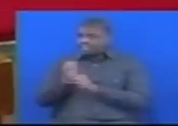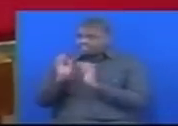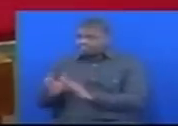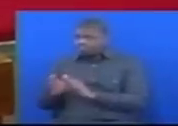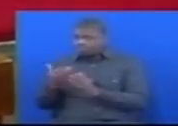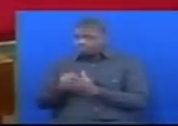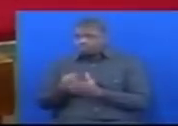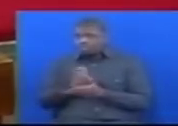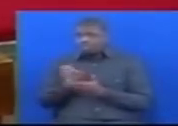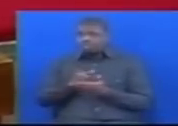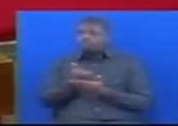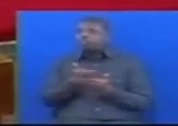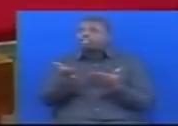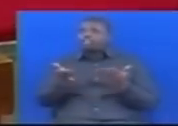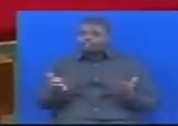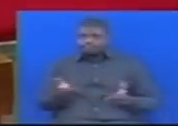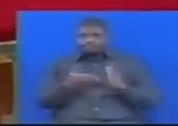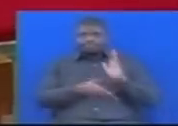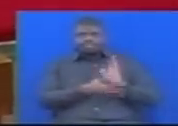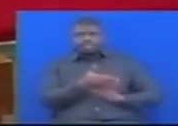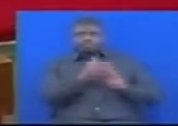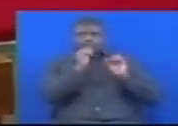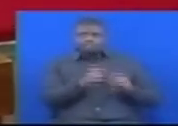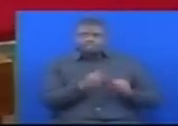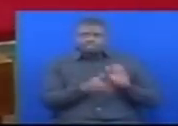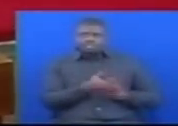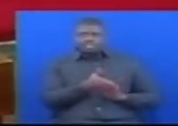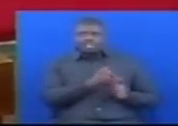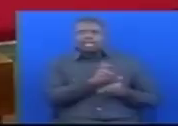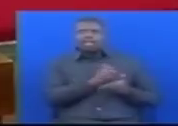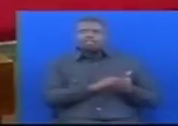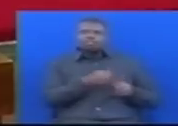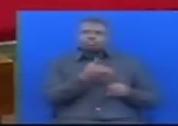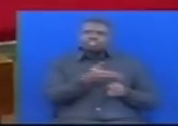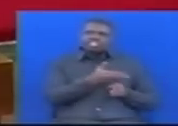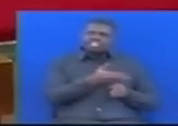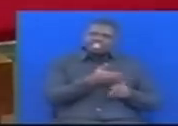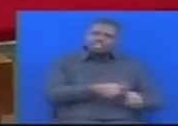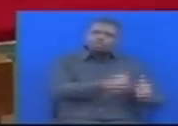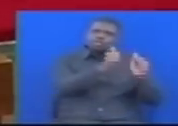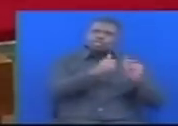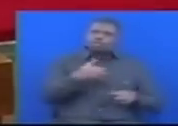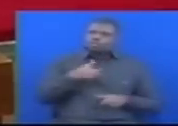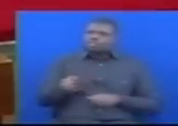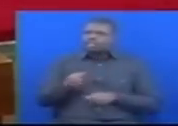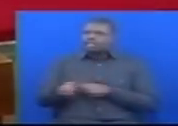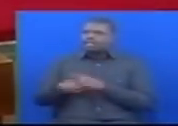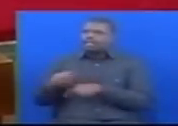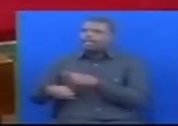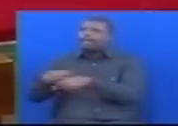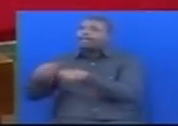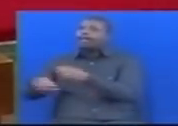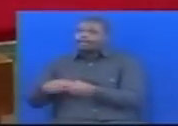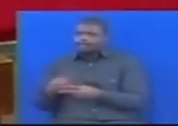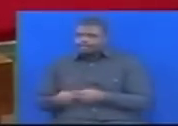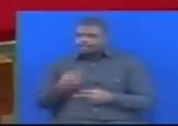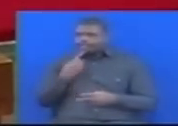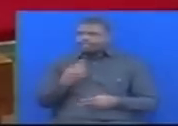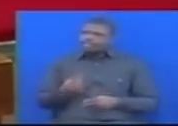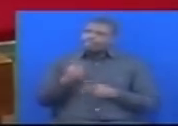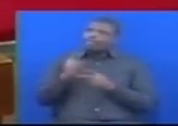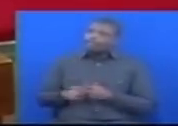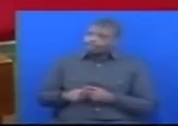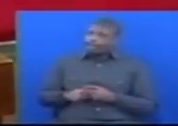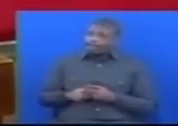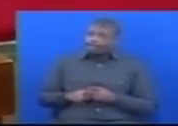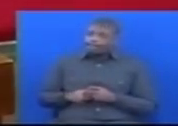na halmashauri zingine, chanzo lazima kianzie kwenye halmashauri husika ndipo wizara itaendelea. Kwa hiyo nitoe rai kwa mara nyingine